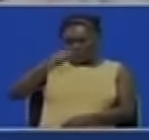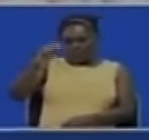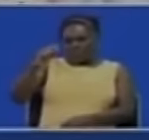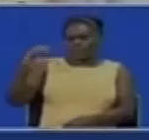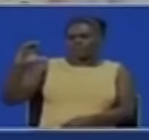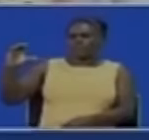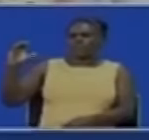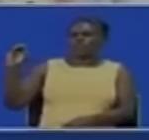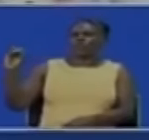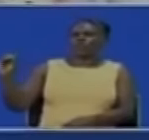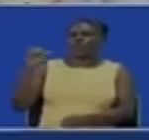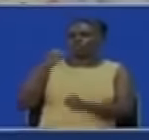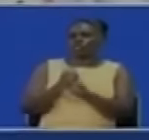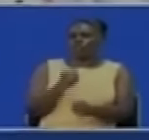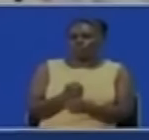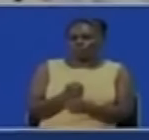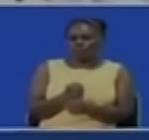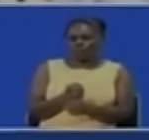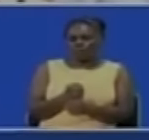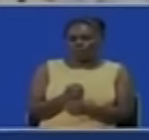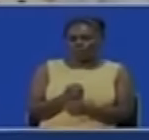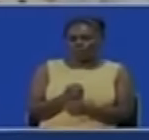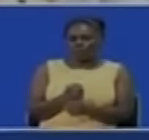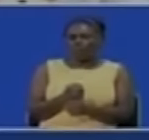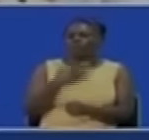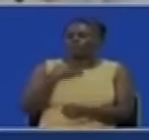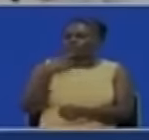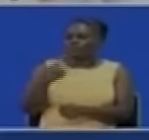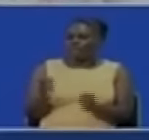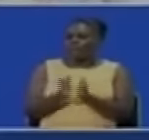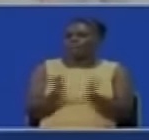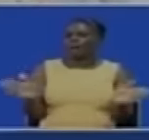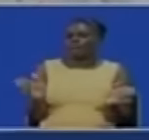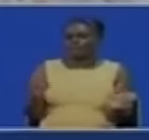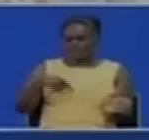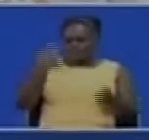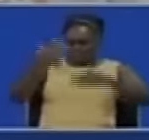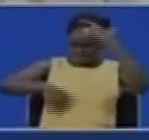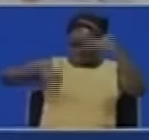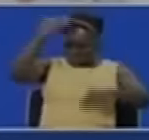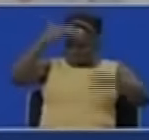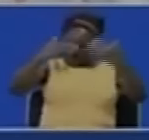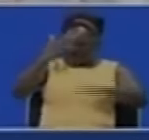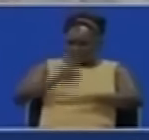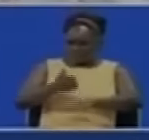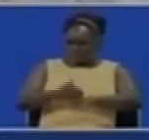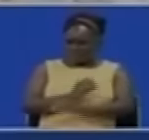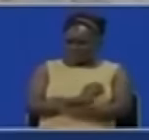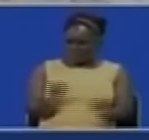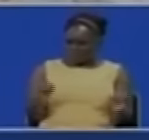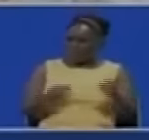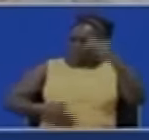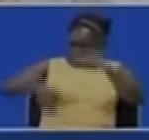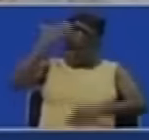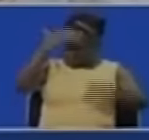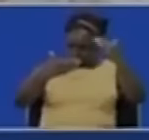Kuheshimu vile ile kazi inafanywa na clinical officer. Tunataka kuambia the public that we are qualified, we are not quacks, we are really